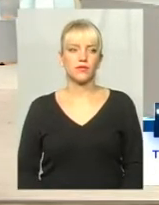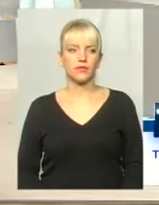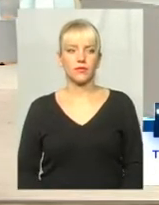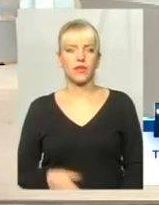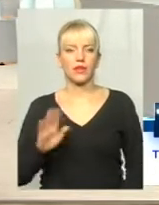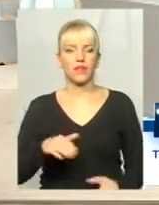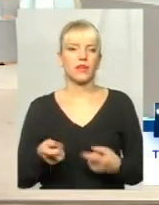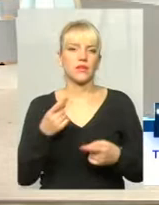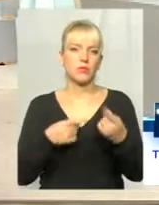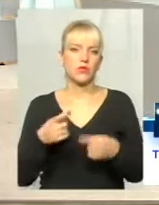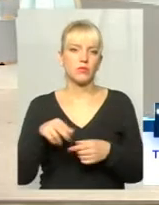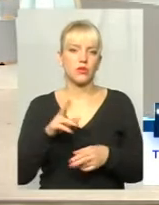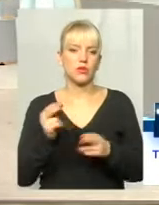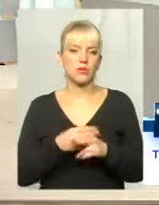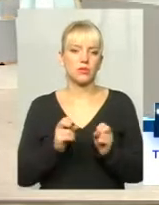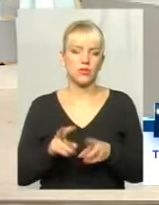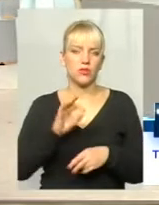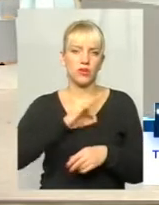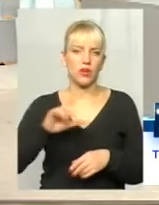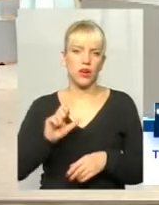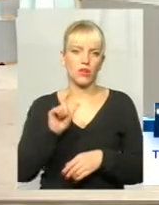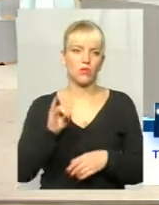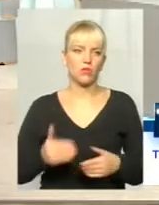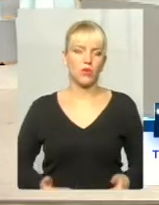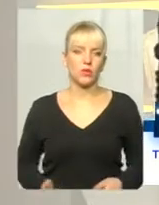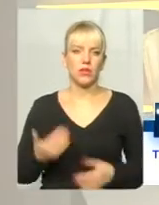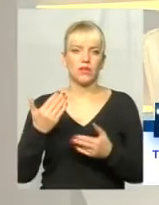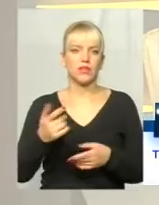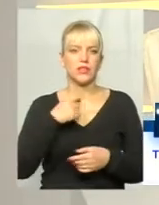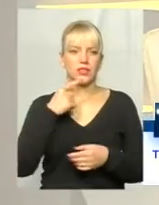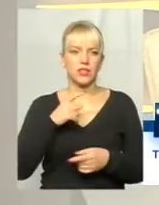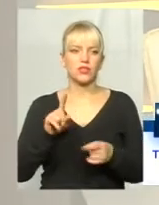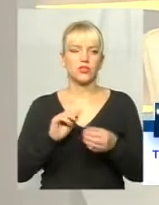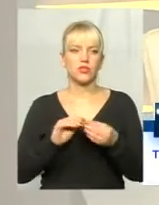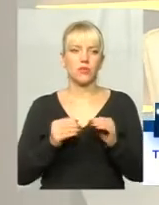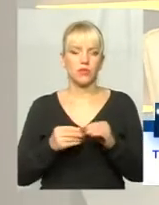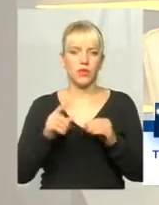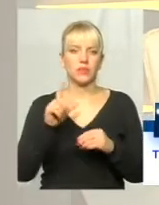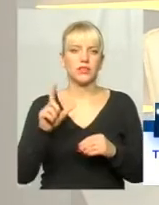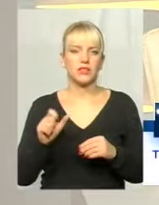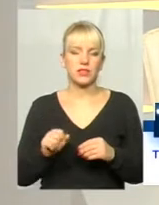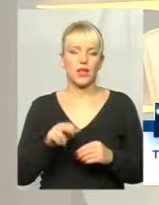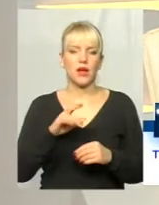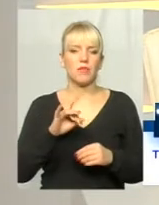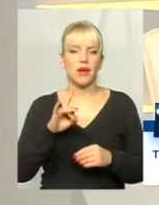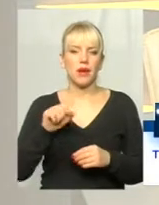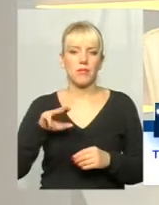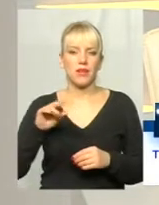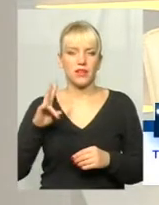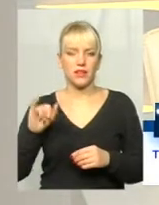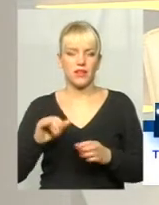до безпечного використання газу в побуті. Ви зазначили проблеми з парабетними котлами,